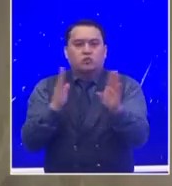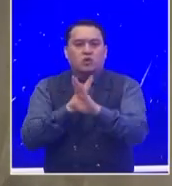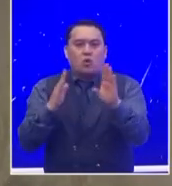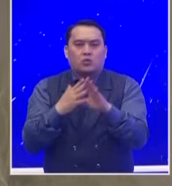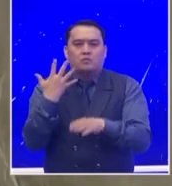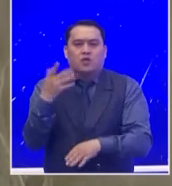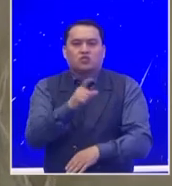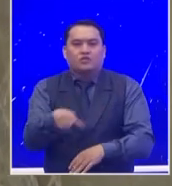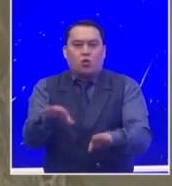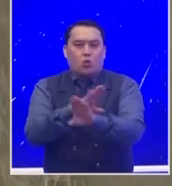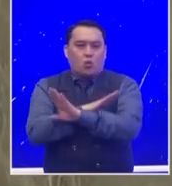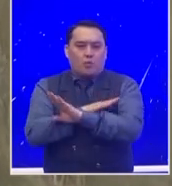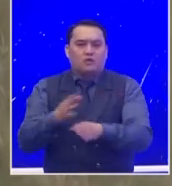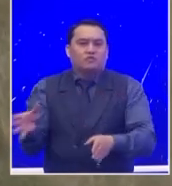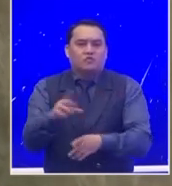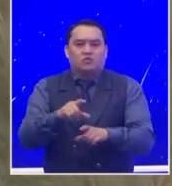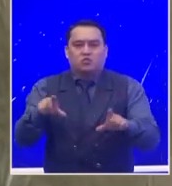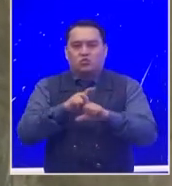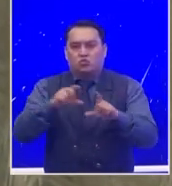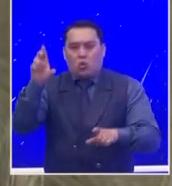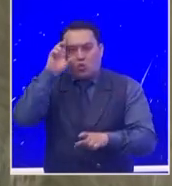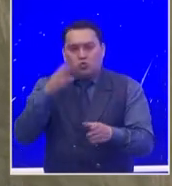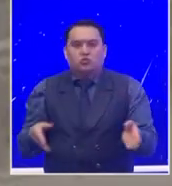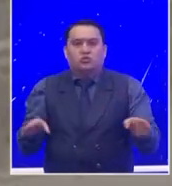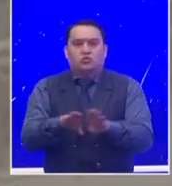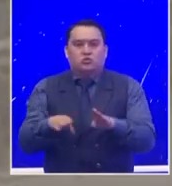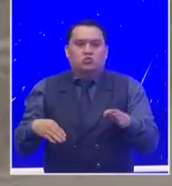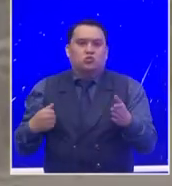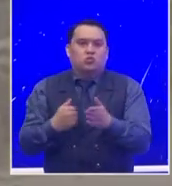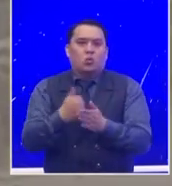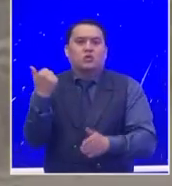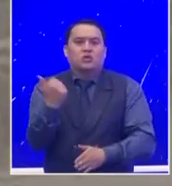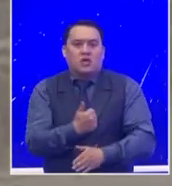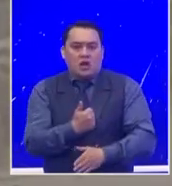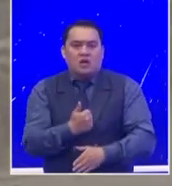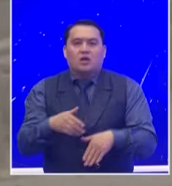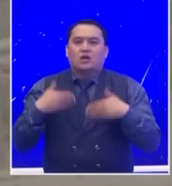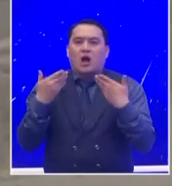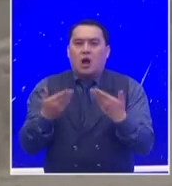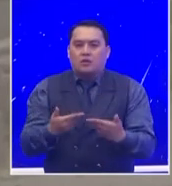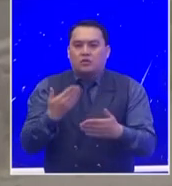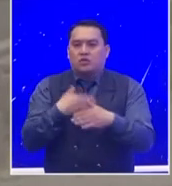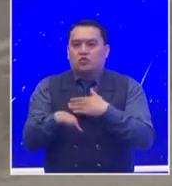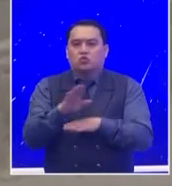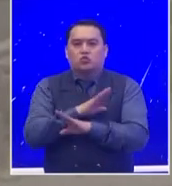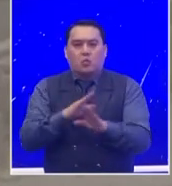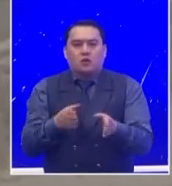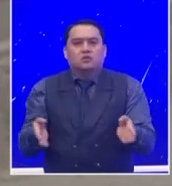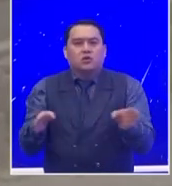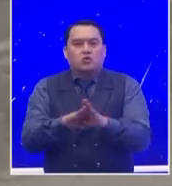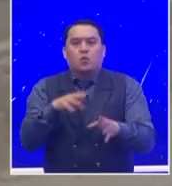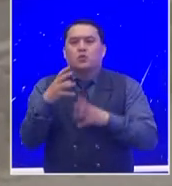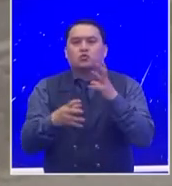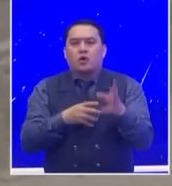человек. Власти закрыли все школы и государственные учреждения до конца недели. Жителям рекомендовали не выходить из дома.